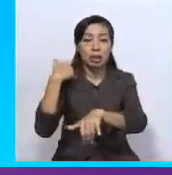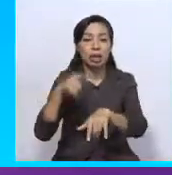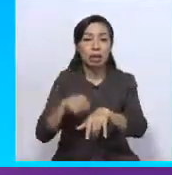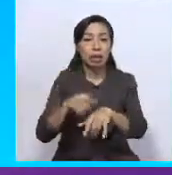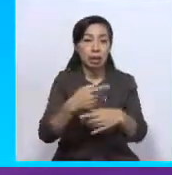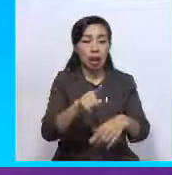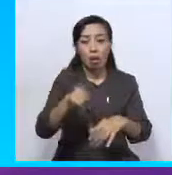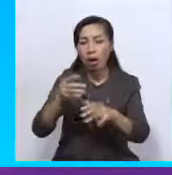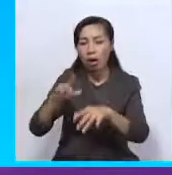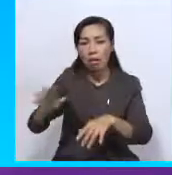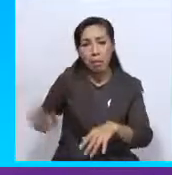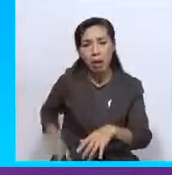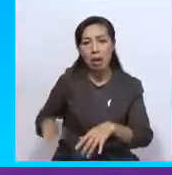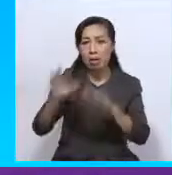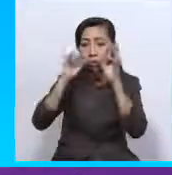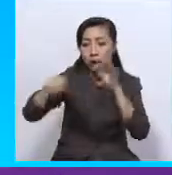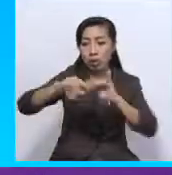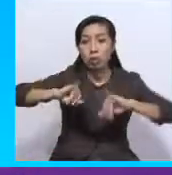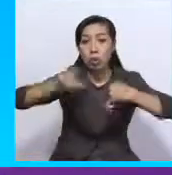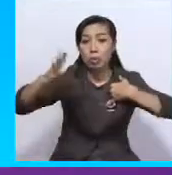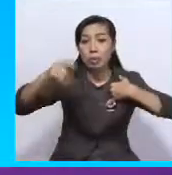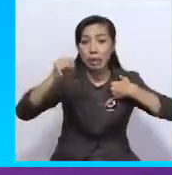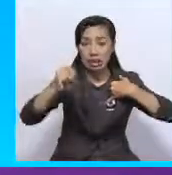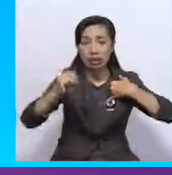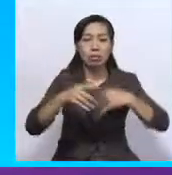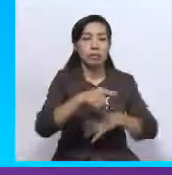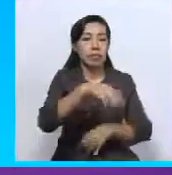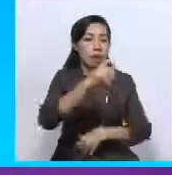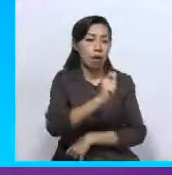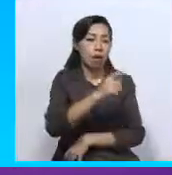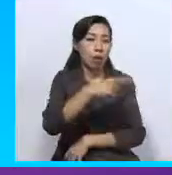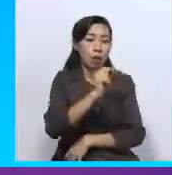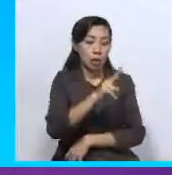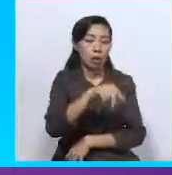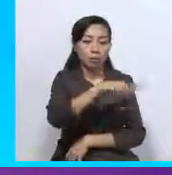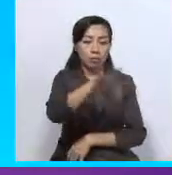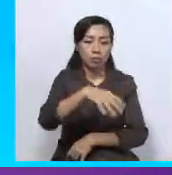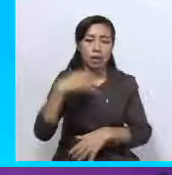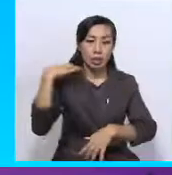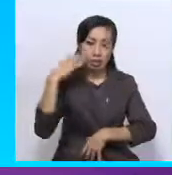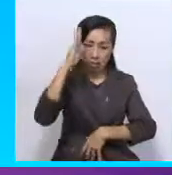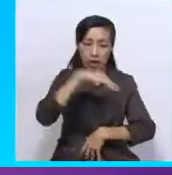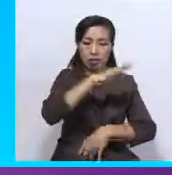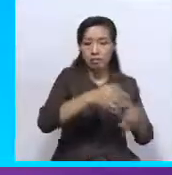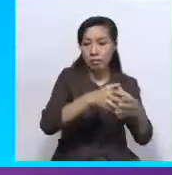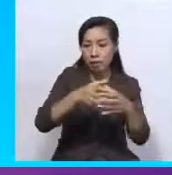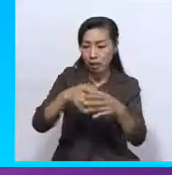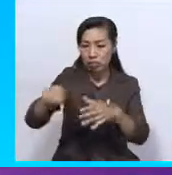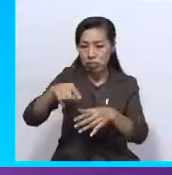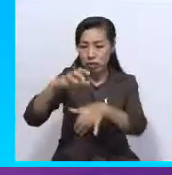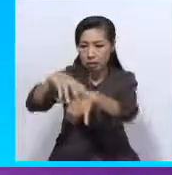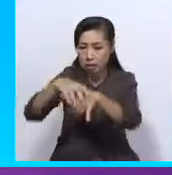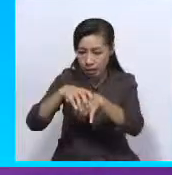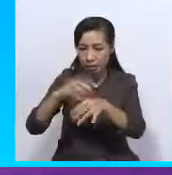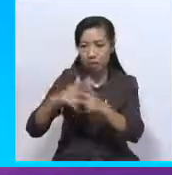ขและแมวจรจัดนะครับทางปศุสัตว์จังหวัดเองแล้วก็ทางองค์กรปกครองส่วนท้องถิ่นก็ได้จัดเจ้าหน้าที่นะครับอาสาสมัครออกไปทำหมันแล้